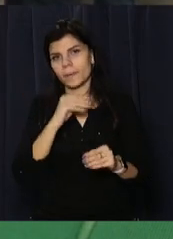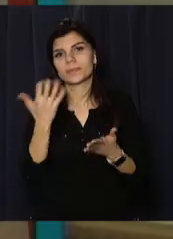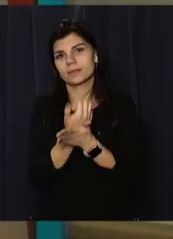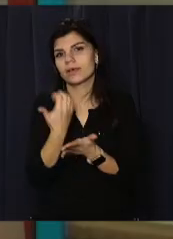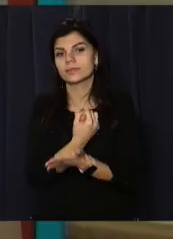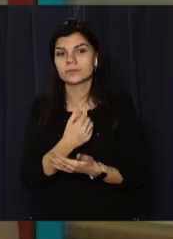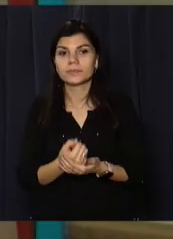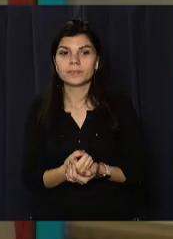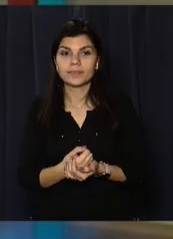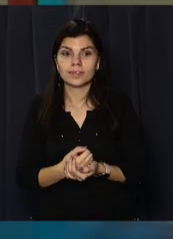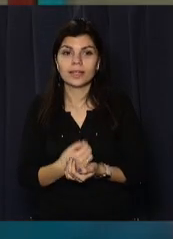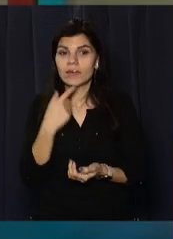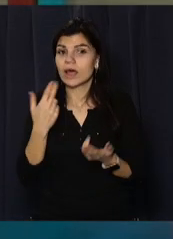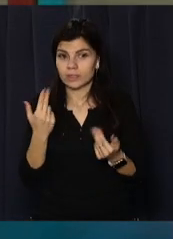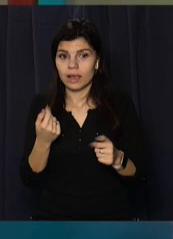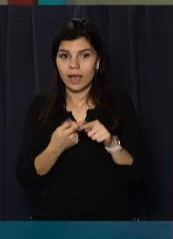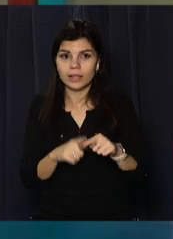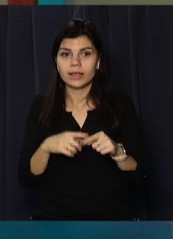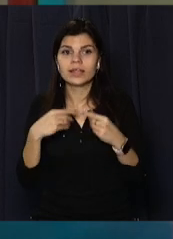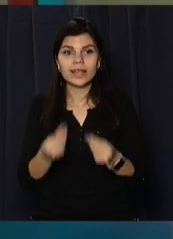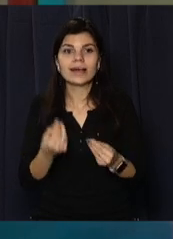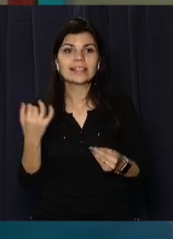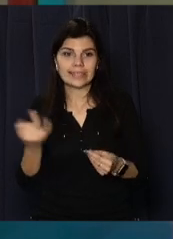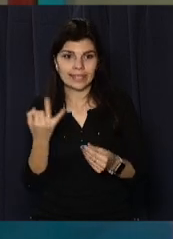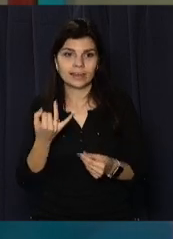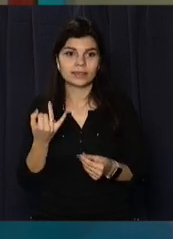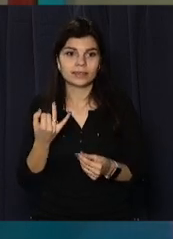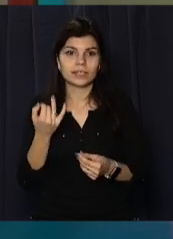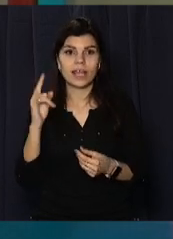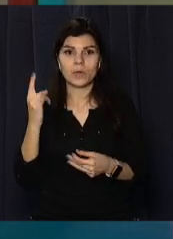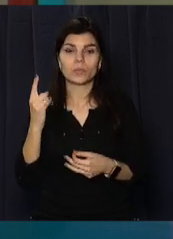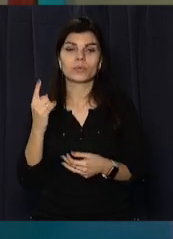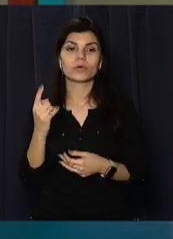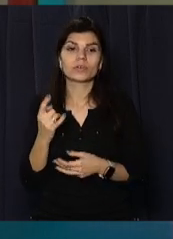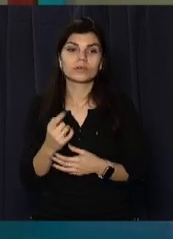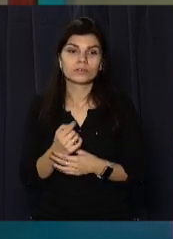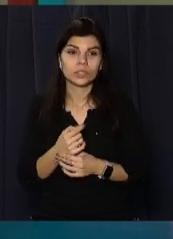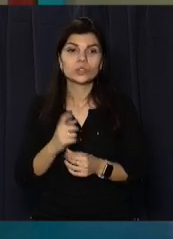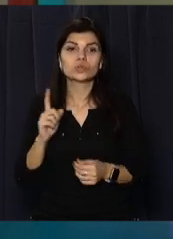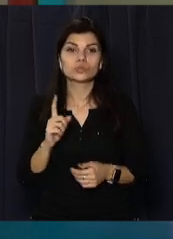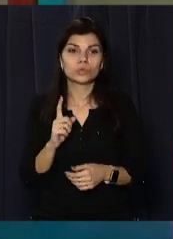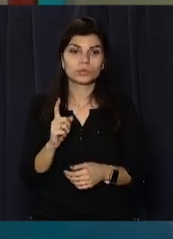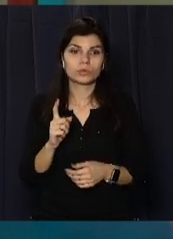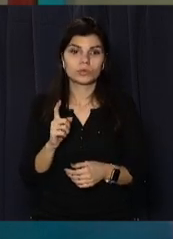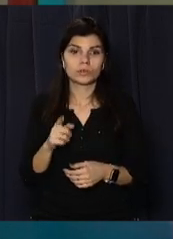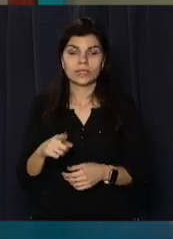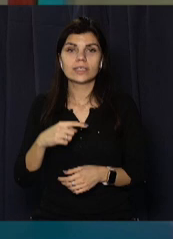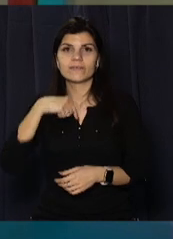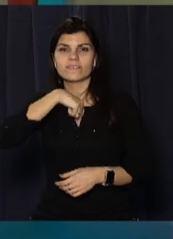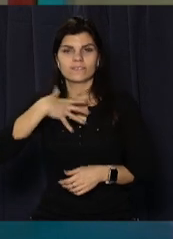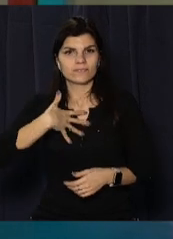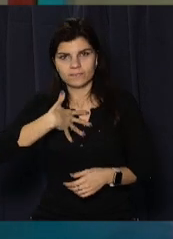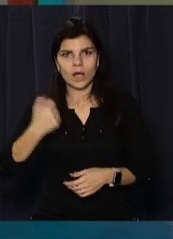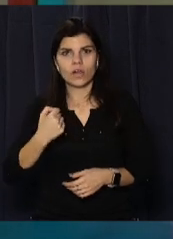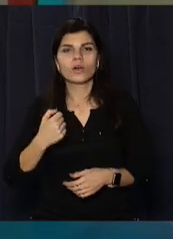наставниця. Звісно, головне – заінтересувати дитину, ну, щоб сила духа, тут